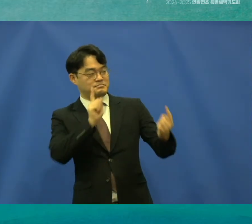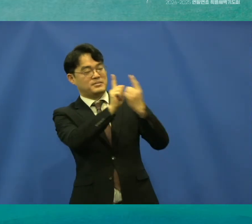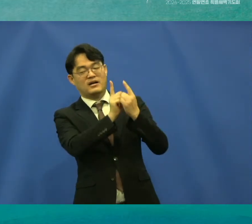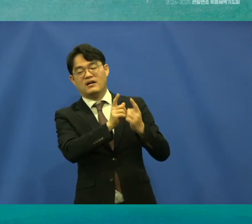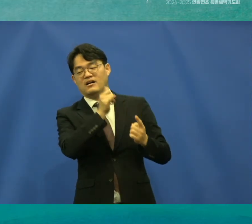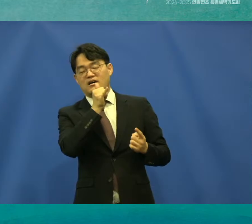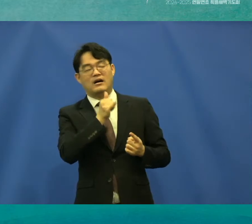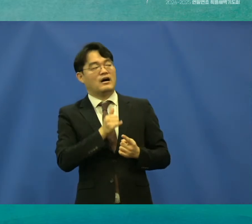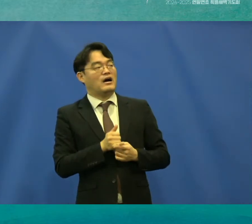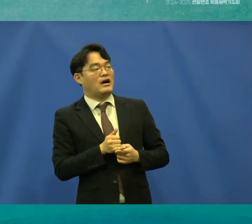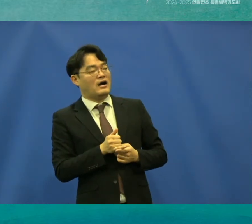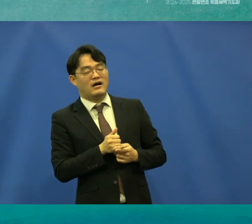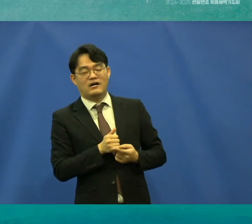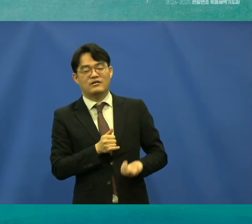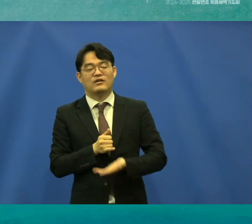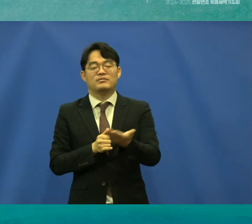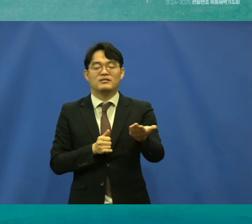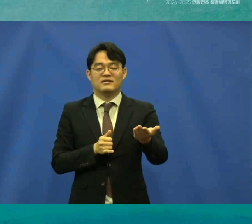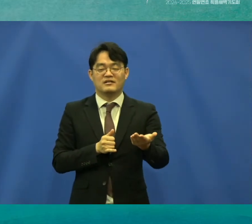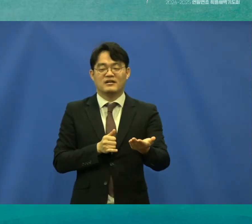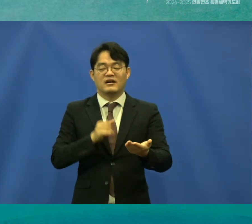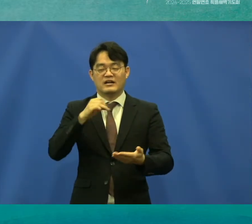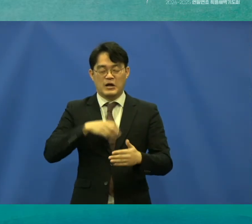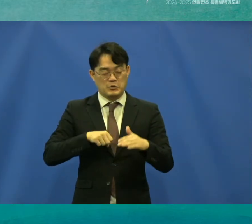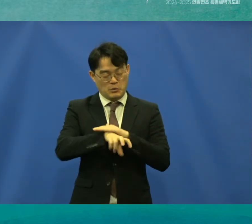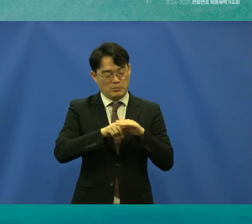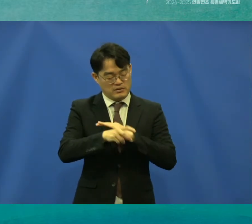기꺼이 순종하는 게 복인 줄로 믿습니다.